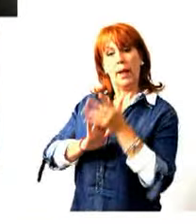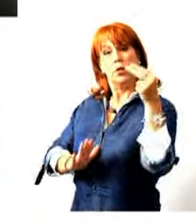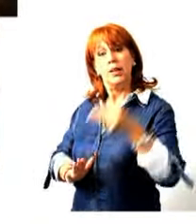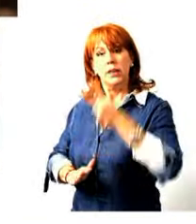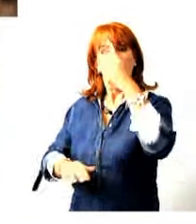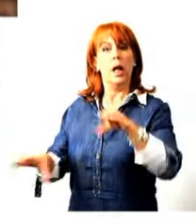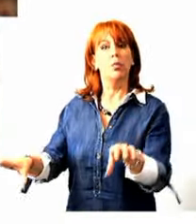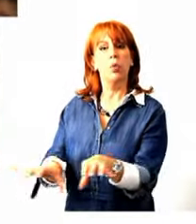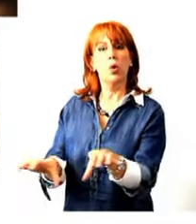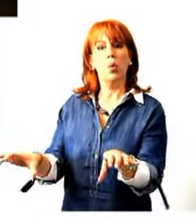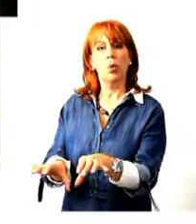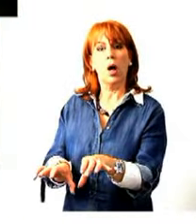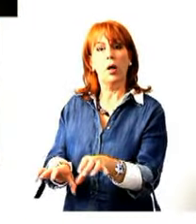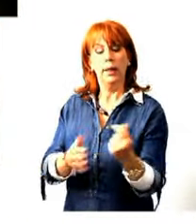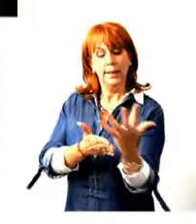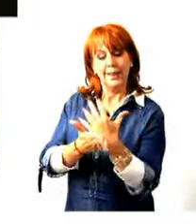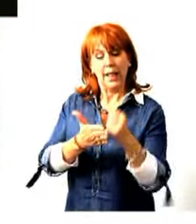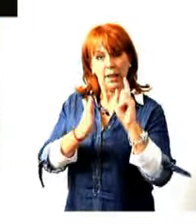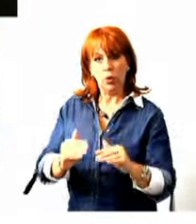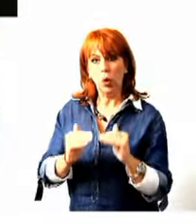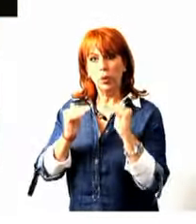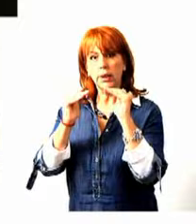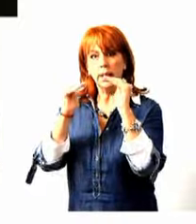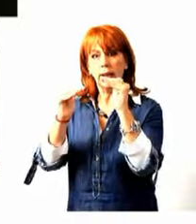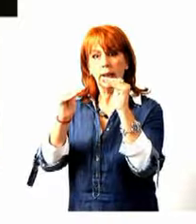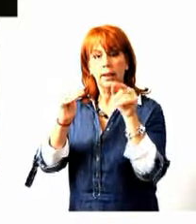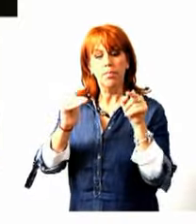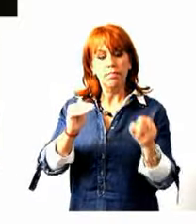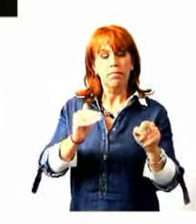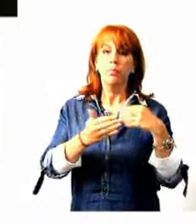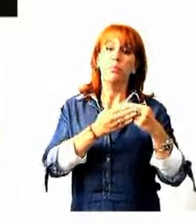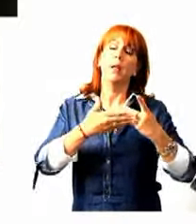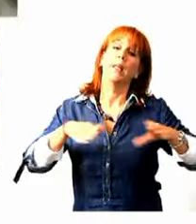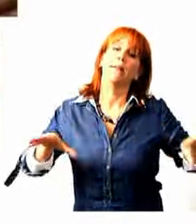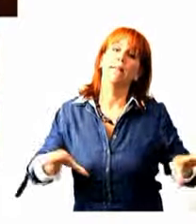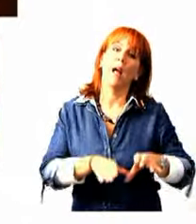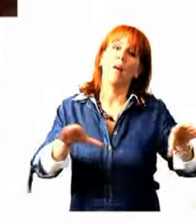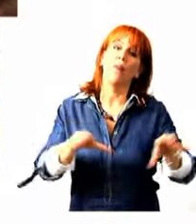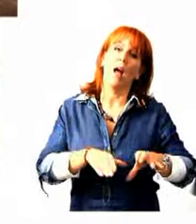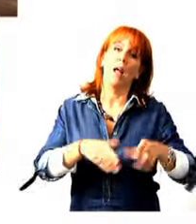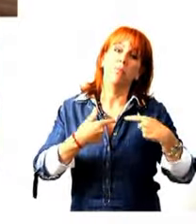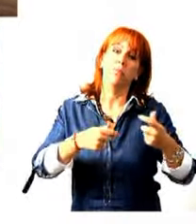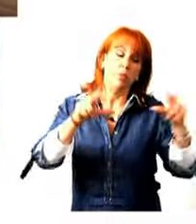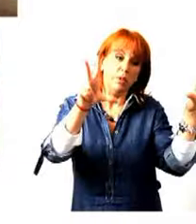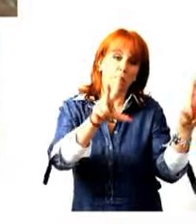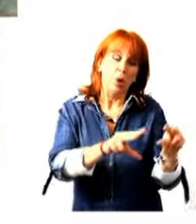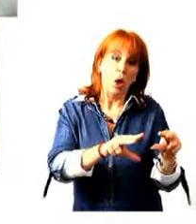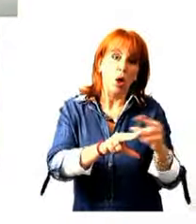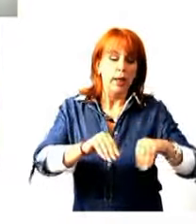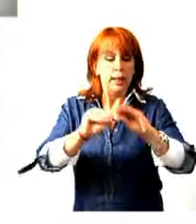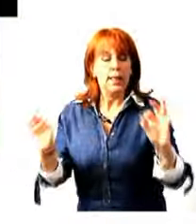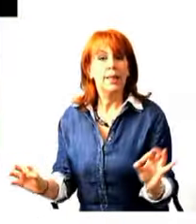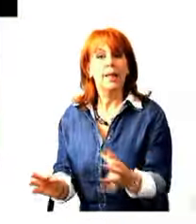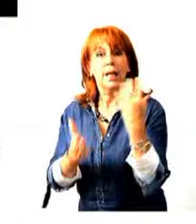l'emploi. Nous allons augmenter le salaire poche, diminuer drastiquement le coût du travail et créer de nouveaux jobs dans les